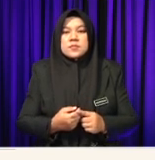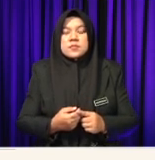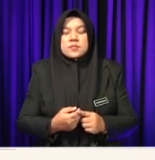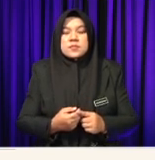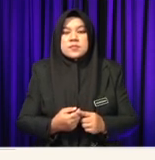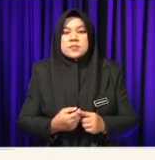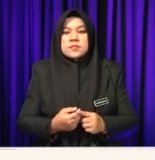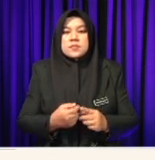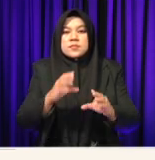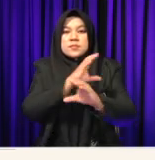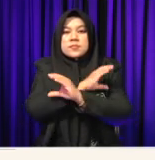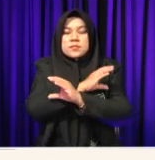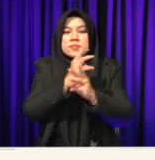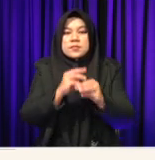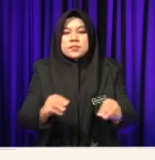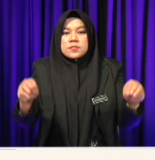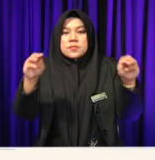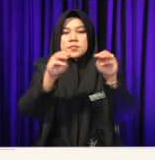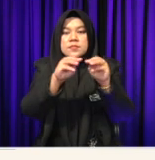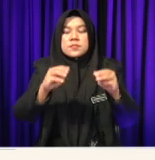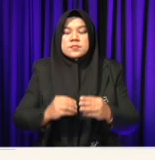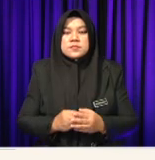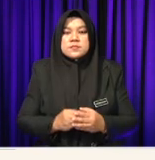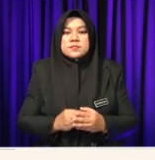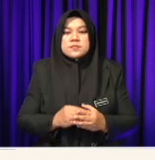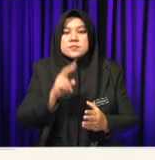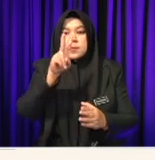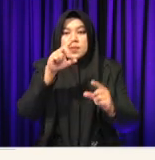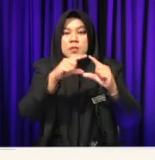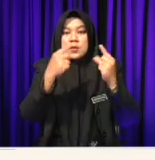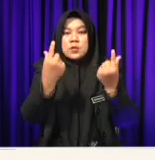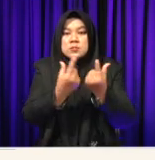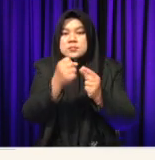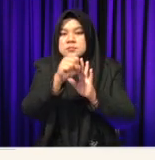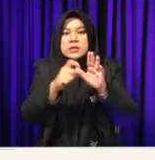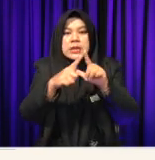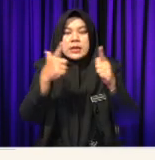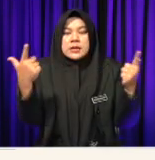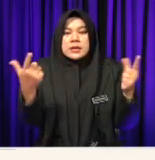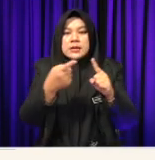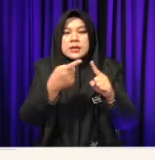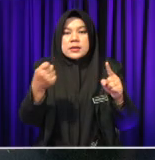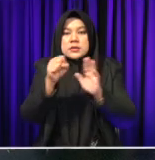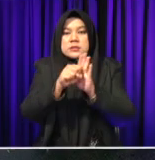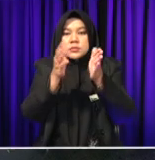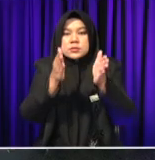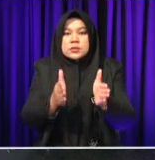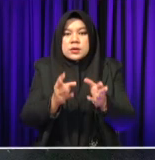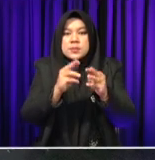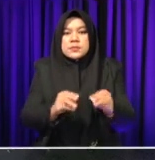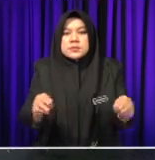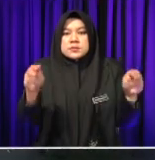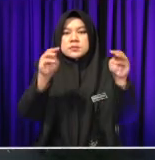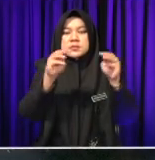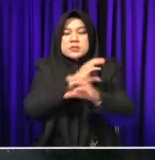mencintai masjid okey boleh tolong Ustazah Siapa yang nak bagi dua golongan tersebut selain dari seseorang yang mencintai masjid Adlin silakan